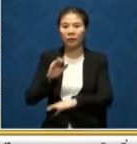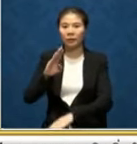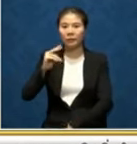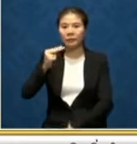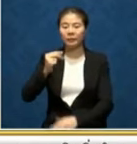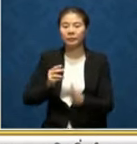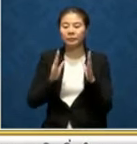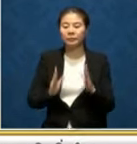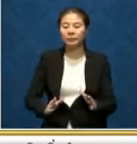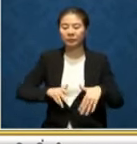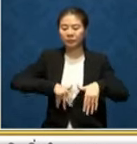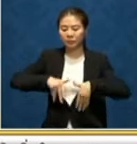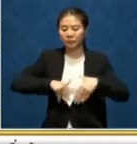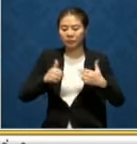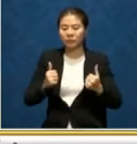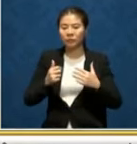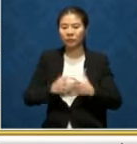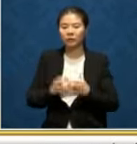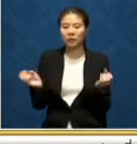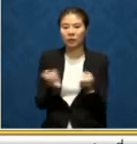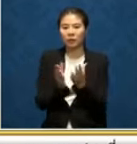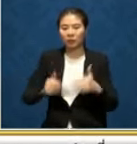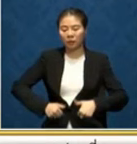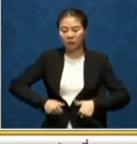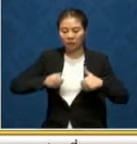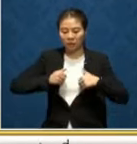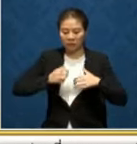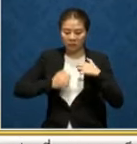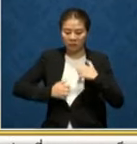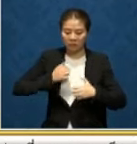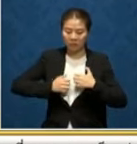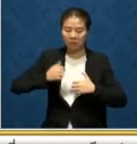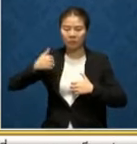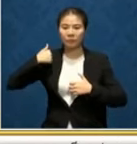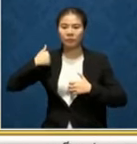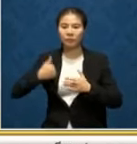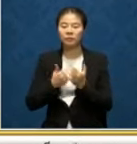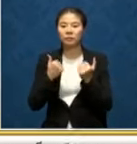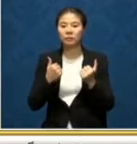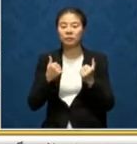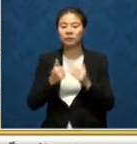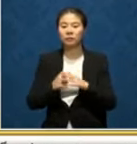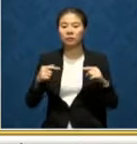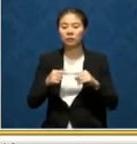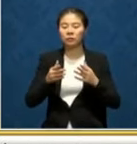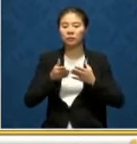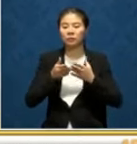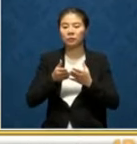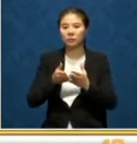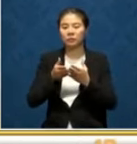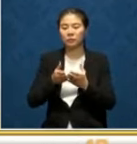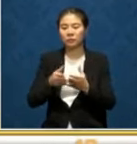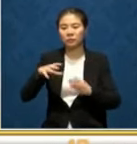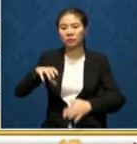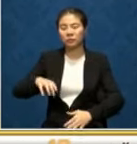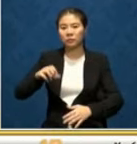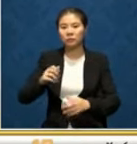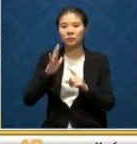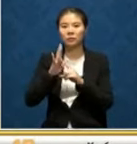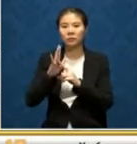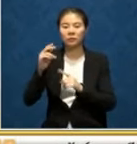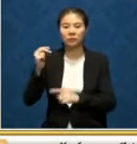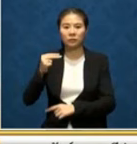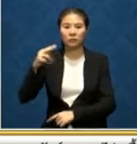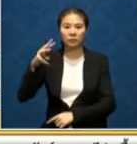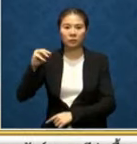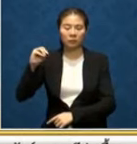20,000คนค่ะในเวลานี้และถ้าเราเข้าไปดูในโครงการถมทะเลท่าเรือแหลมฉบ 3และโครงการถมทะเล